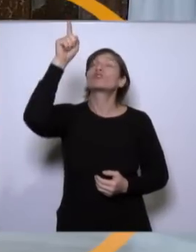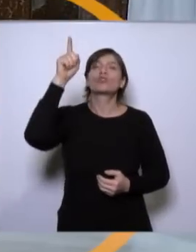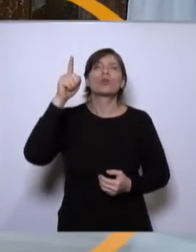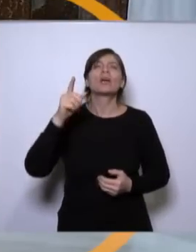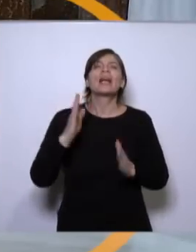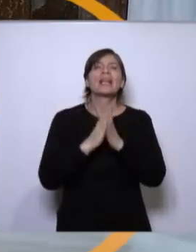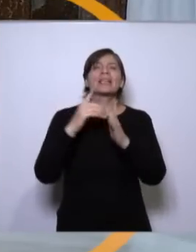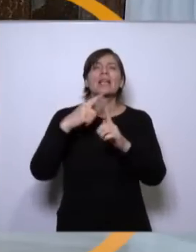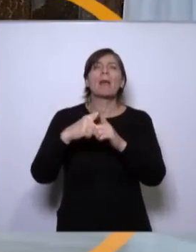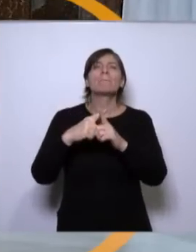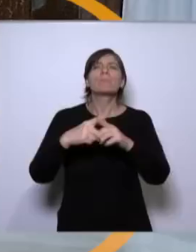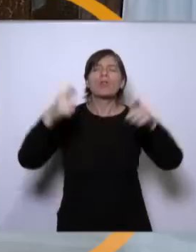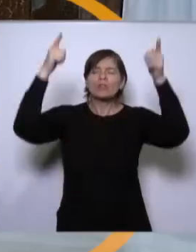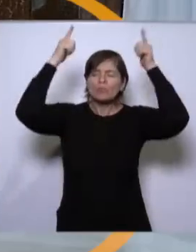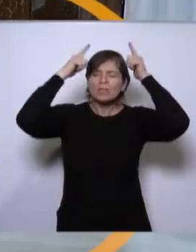새